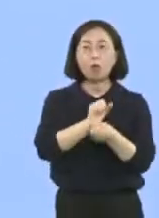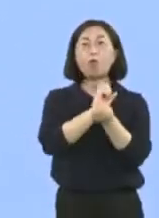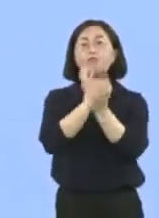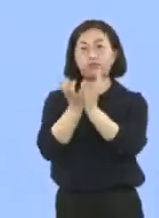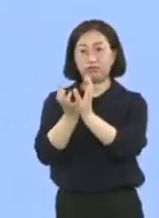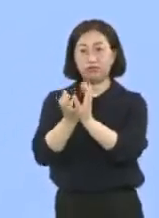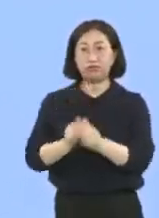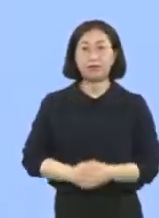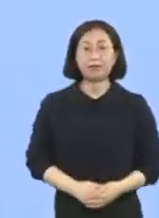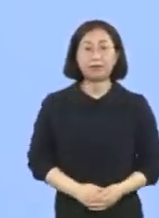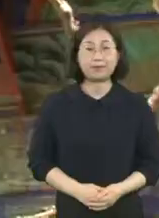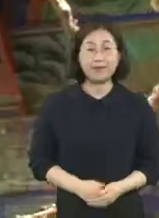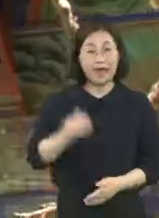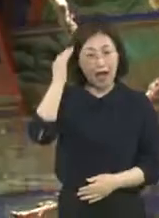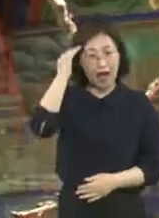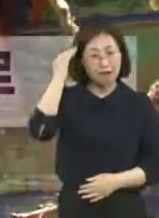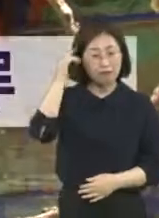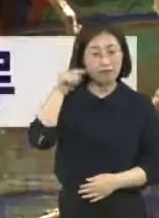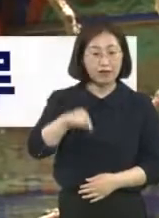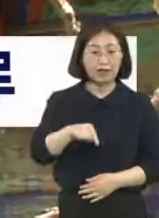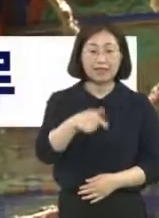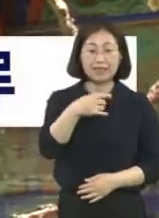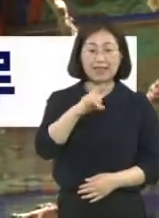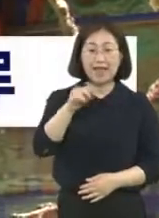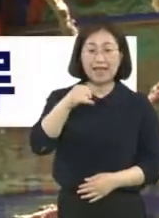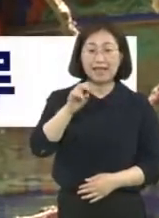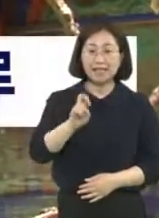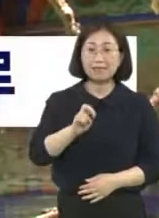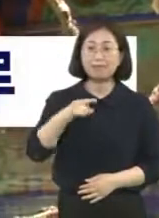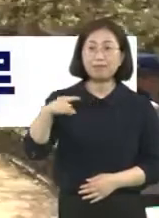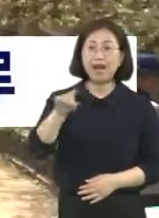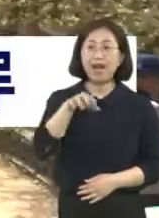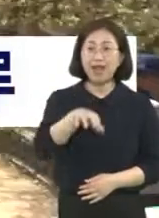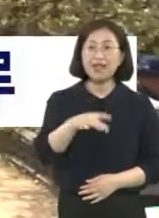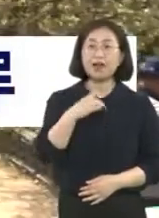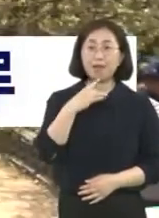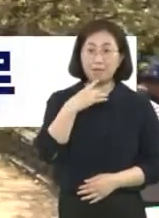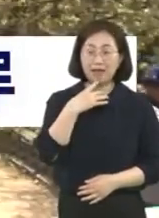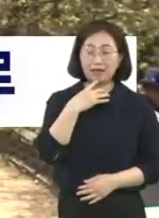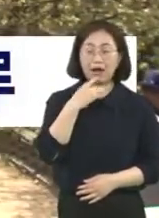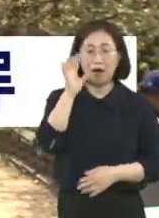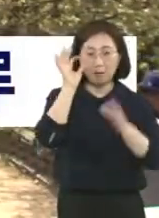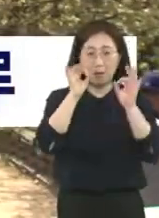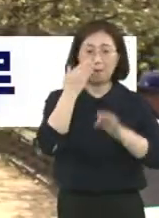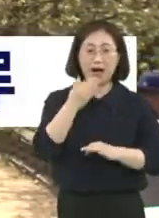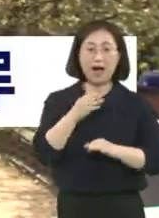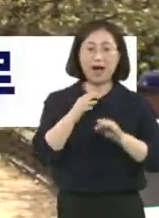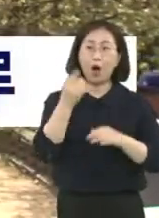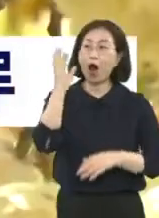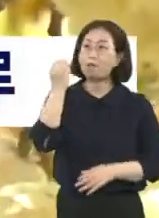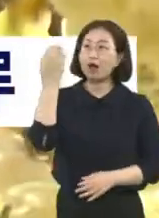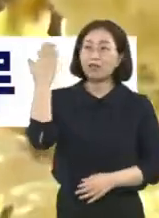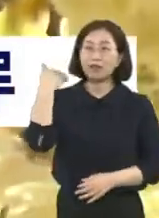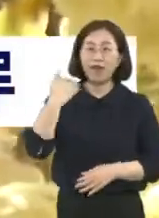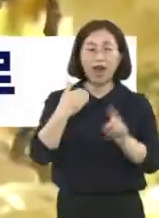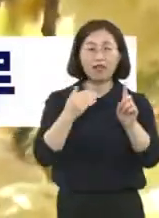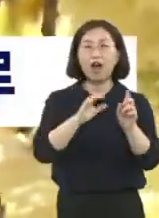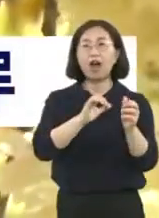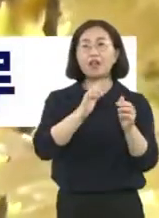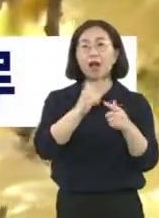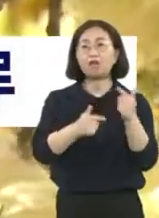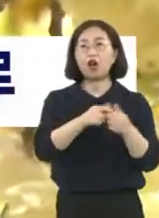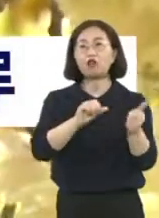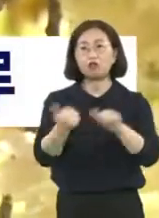더해줍니다. 국내에서는 계심사에서만 볼 수 있는데 얼마 전 한 그루가 죽어 지금은 세 그루만 남았습니다.